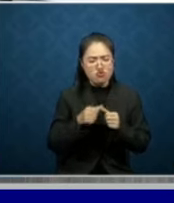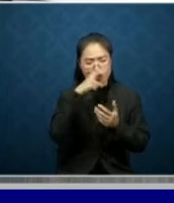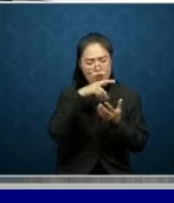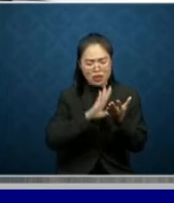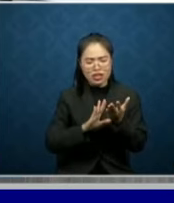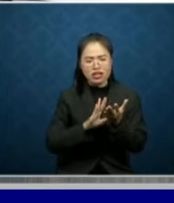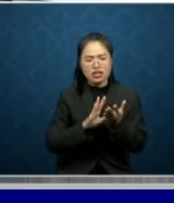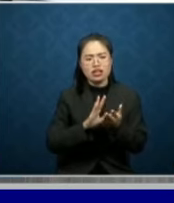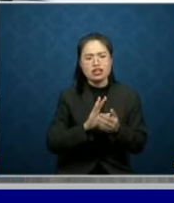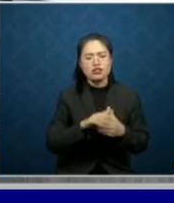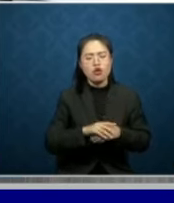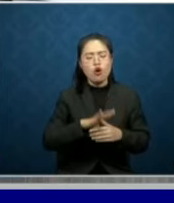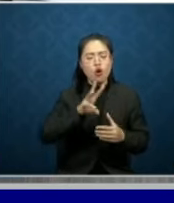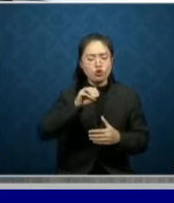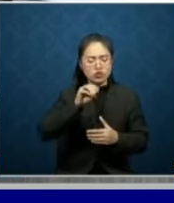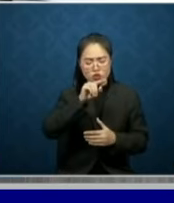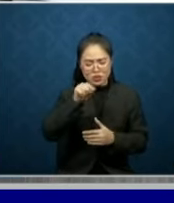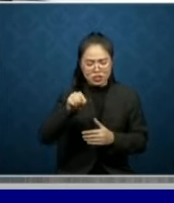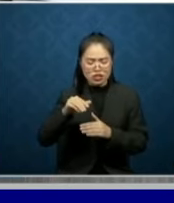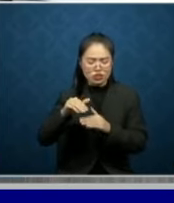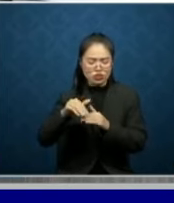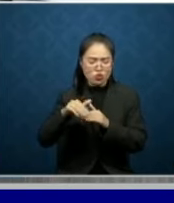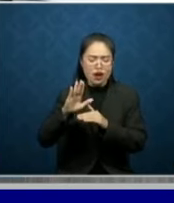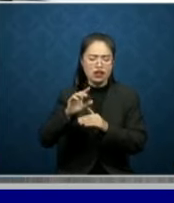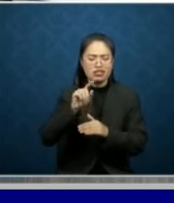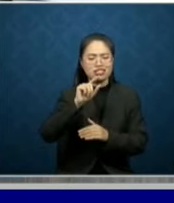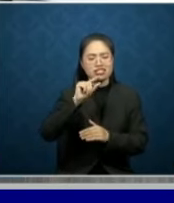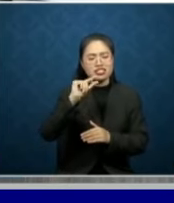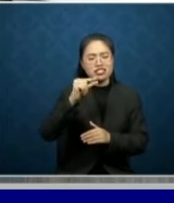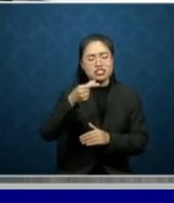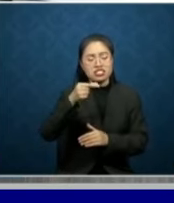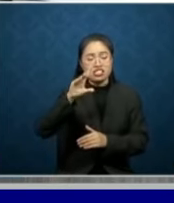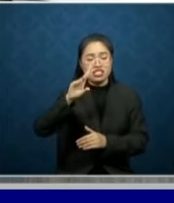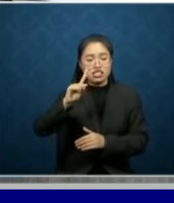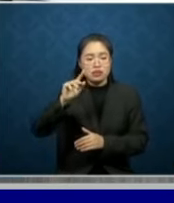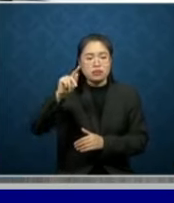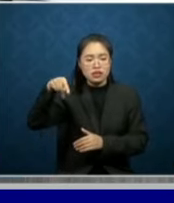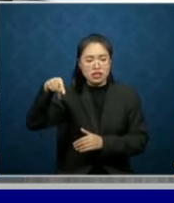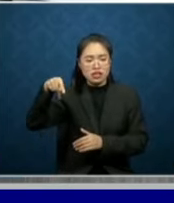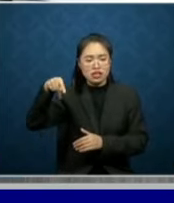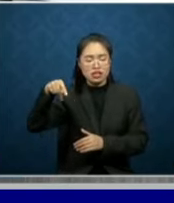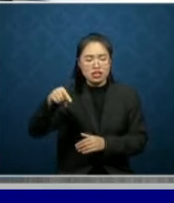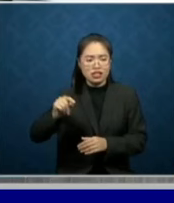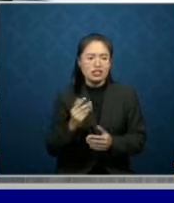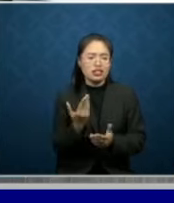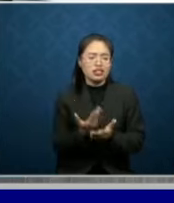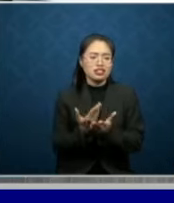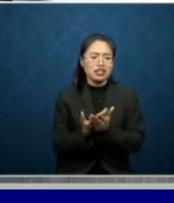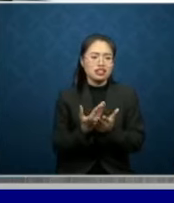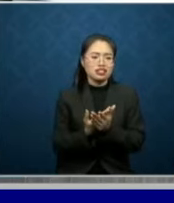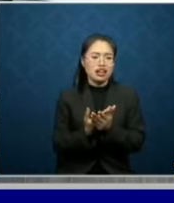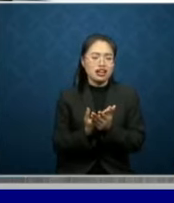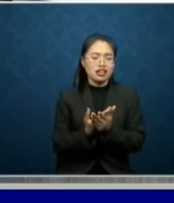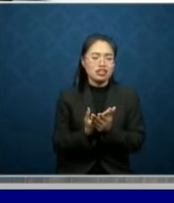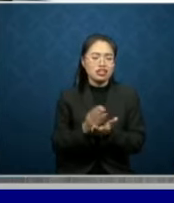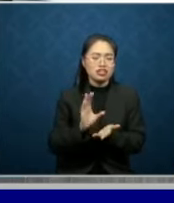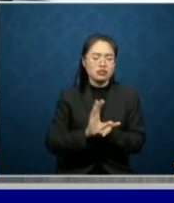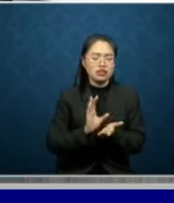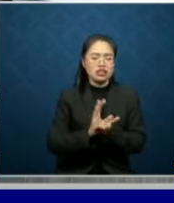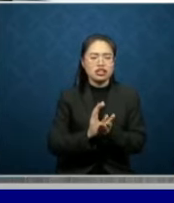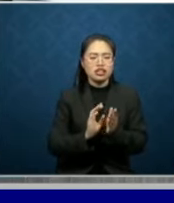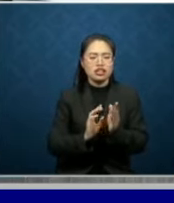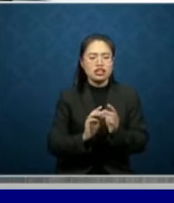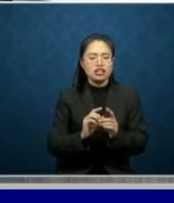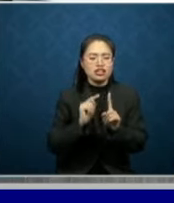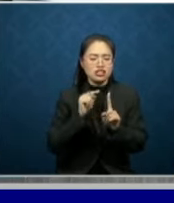62.44% ต่อ GDP เนี่ยเท่ากับ 13.7 นะครับจากเงินต้นปีละ 1.18 ล้านล้า